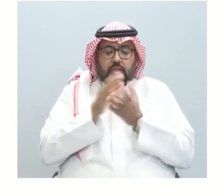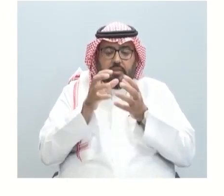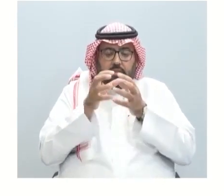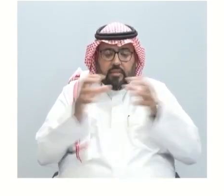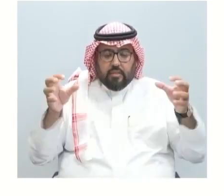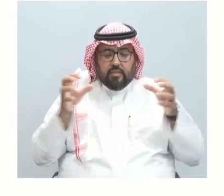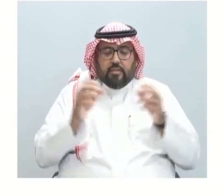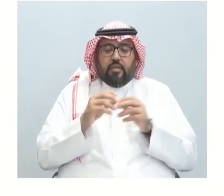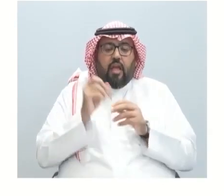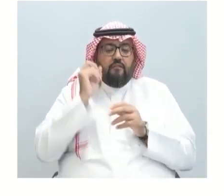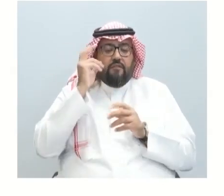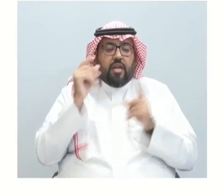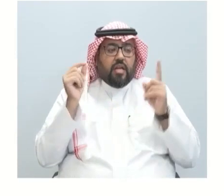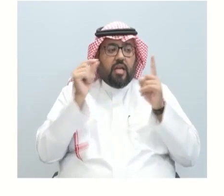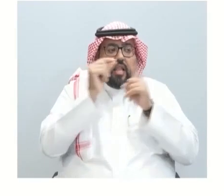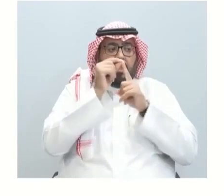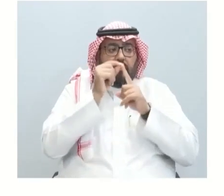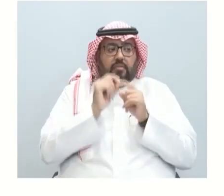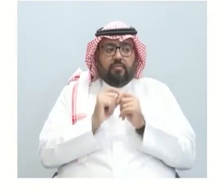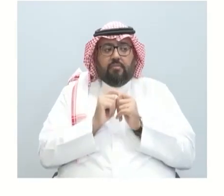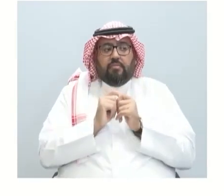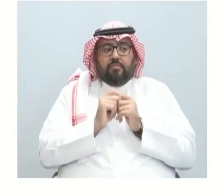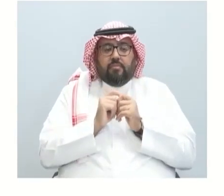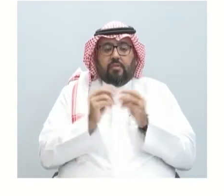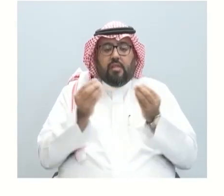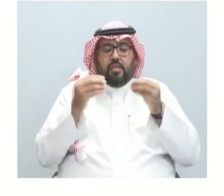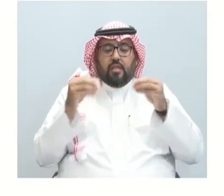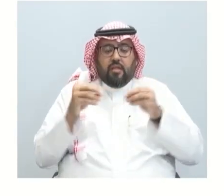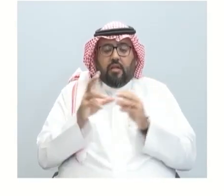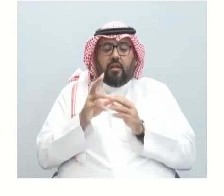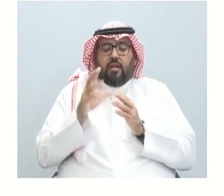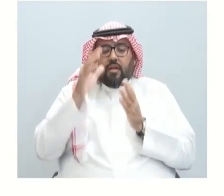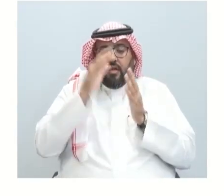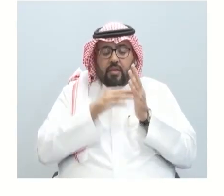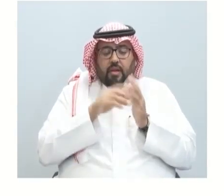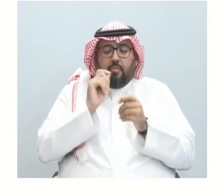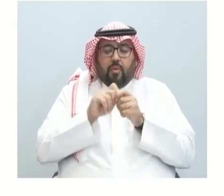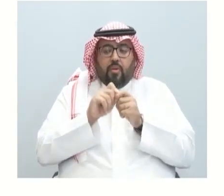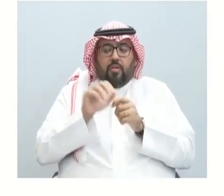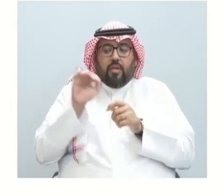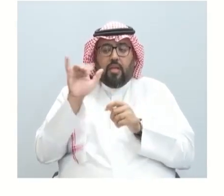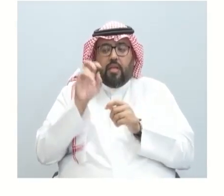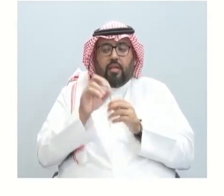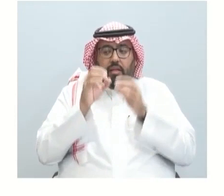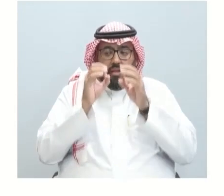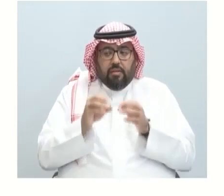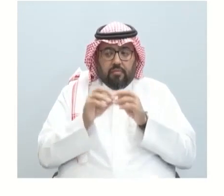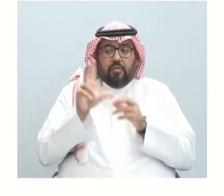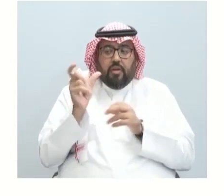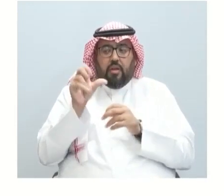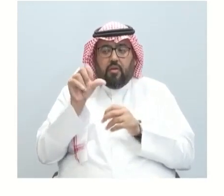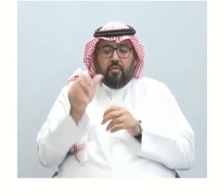الدرس لدينا فكره رئيسه نصت فكرتنا الرئيسه بانه تكاثر الخلايا الجسميه في المخلوقات الحيه حقيقيه النوى